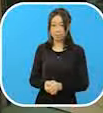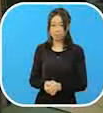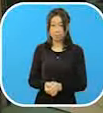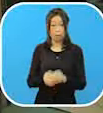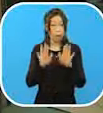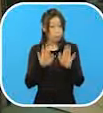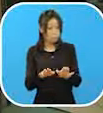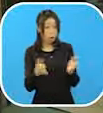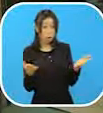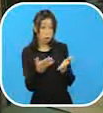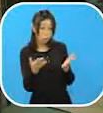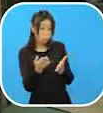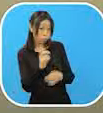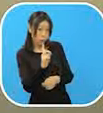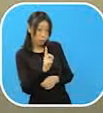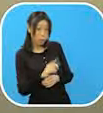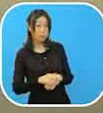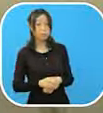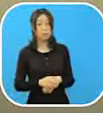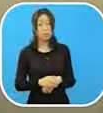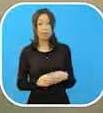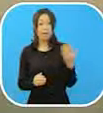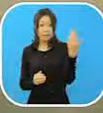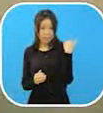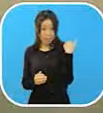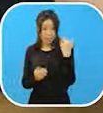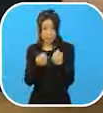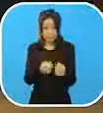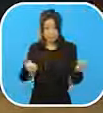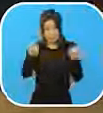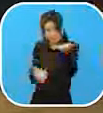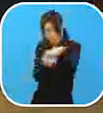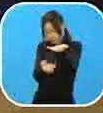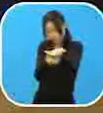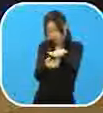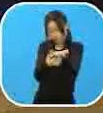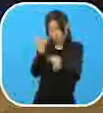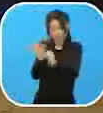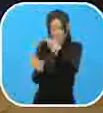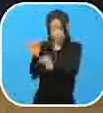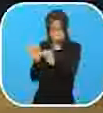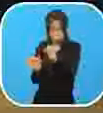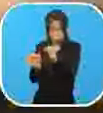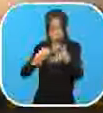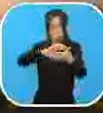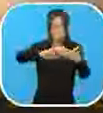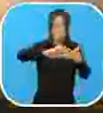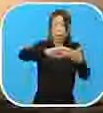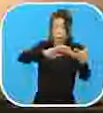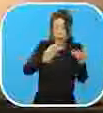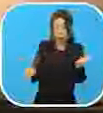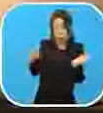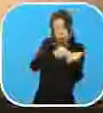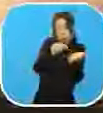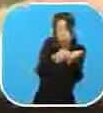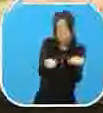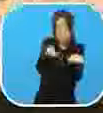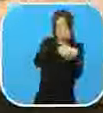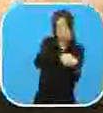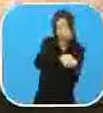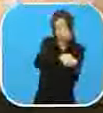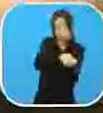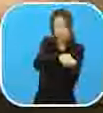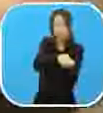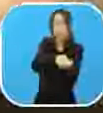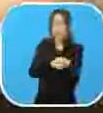今皆さんはどんな作業をされてるんですか？ 先ほど、はい、煮た大豆を今藁に詰めて蓋をしている作業をしているところです